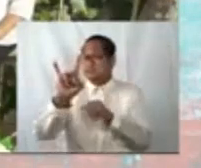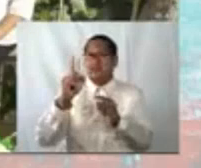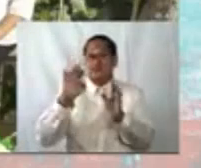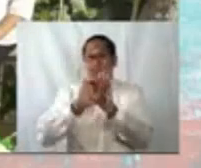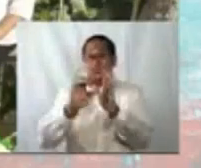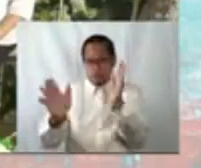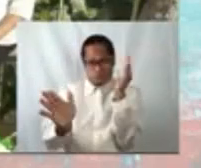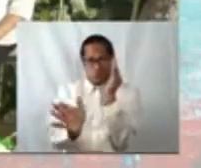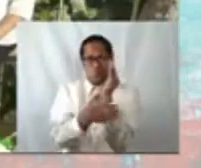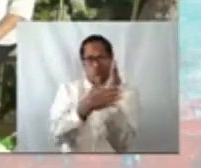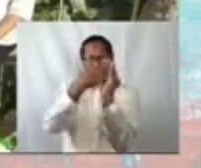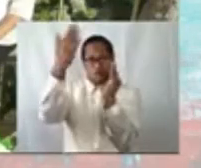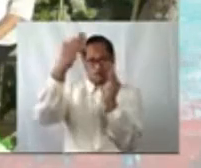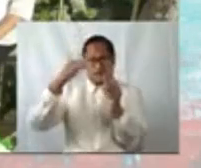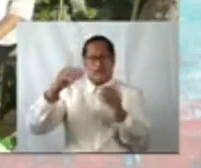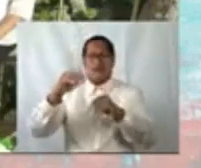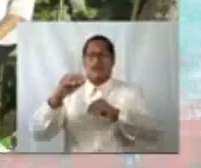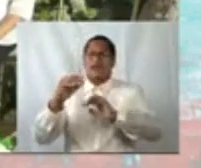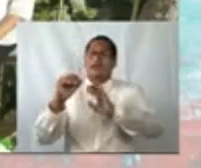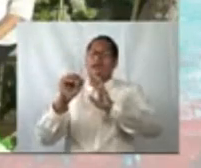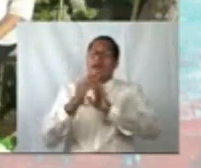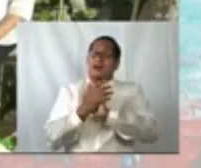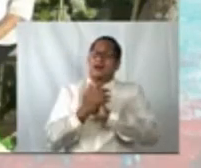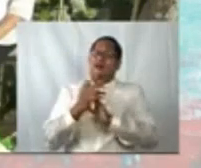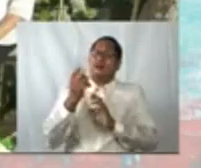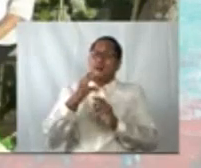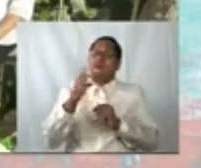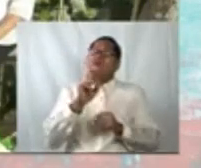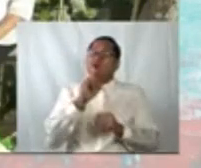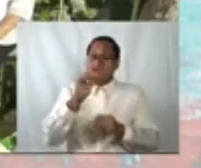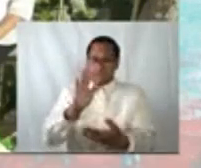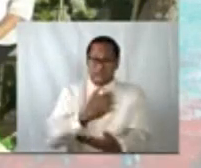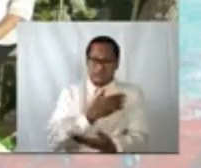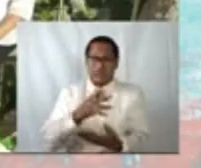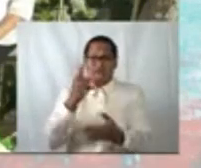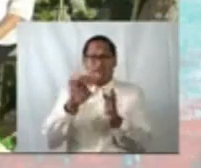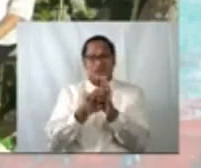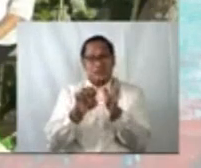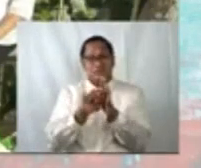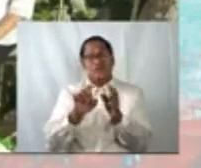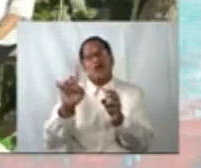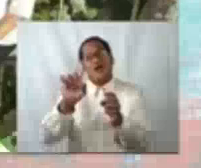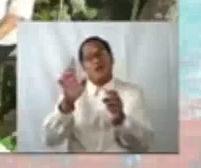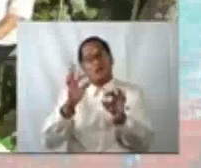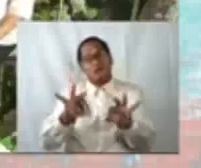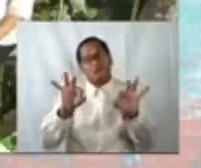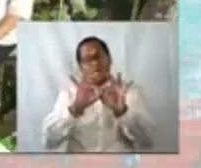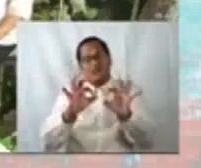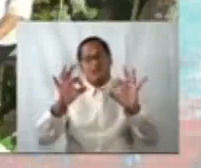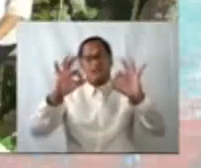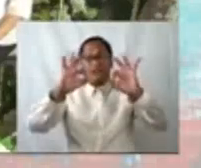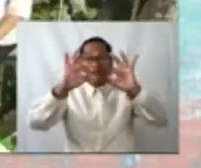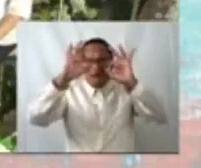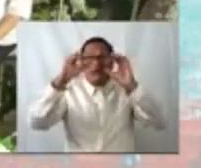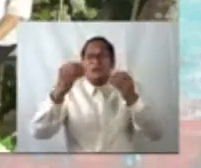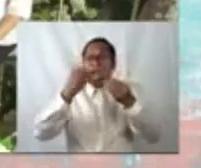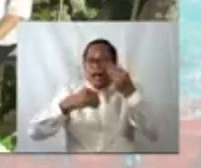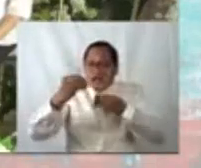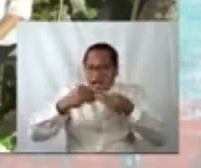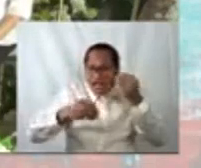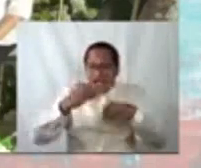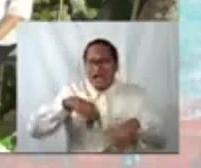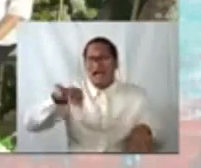watawat. Parang akala mo, ang mahalaga lang yung pera, yung kinakain, di ba? Yeah. Yung